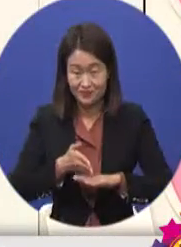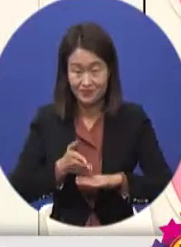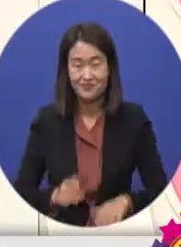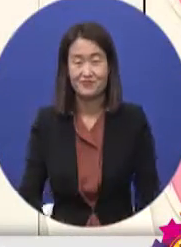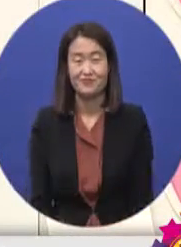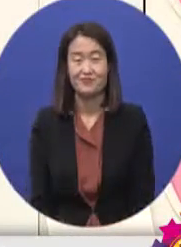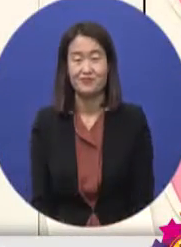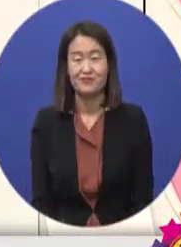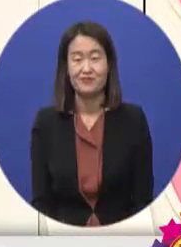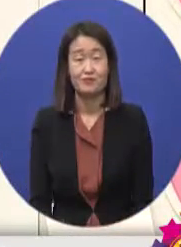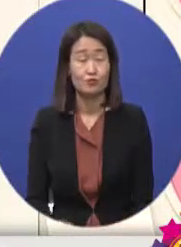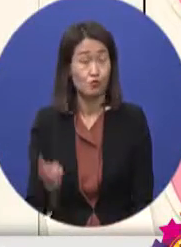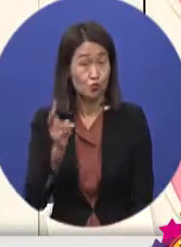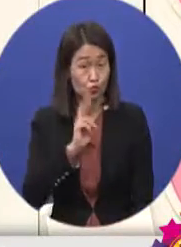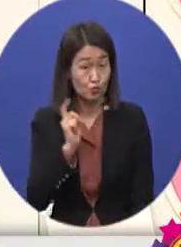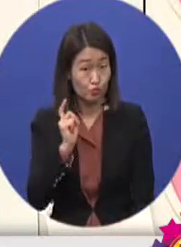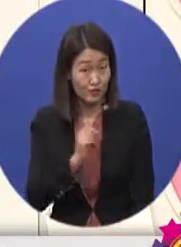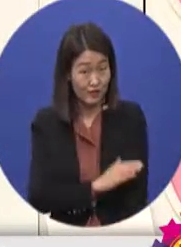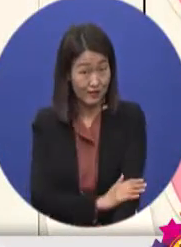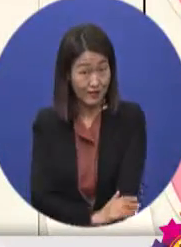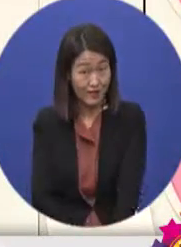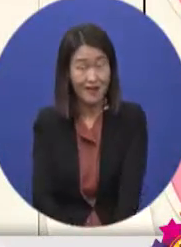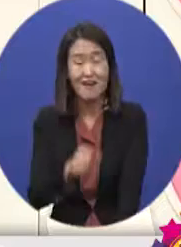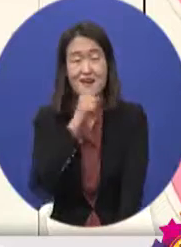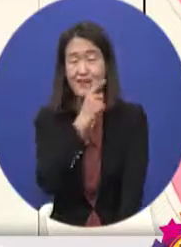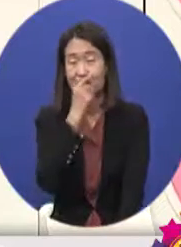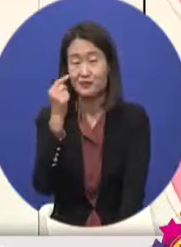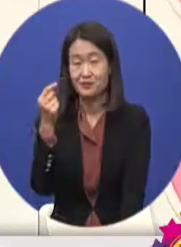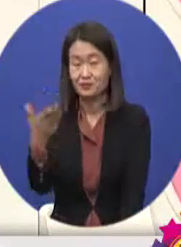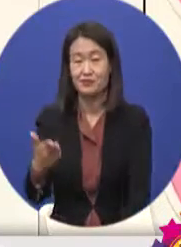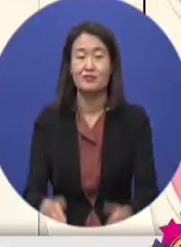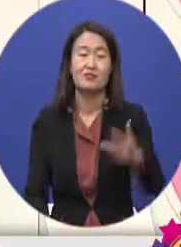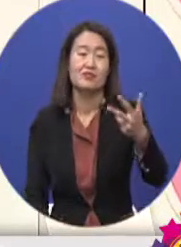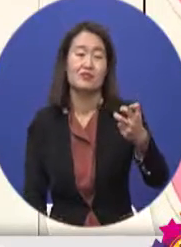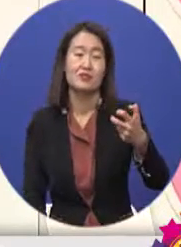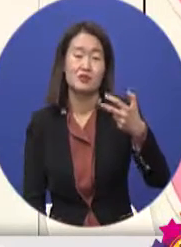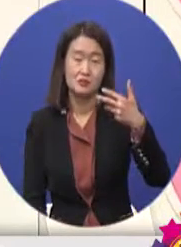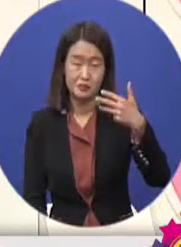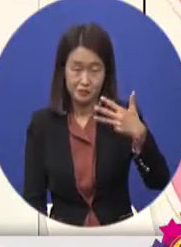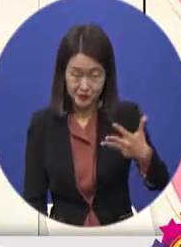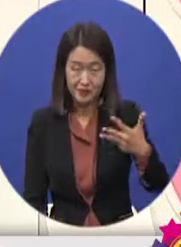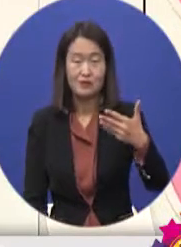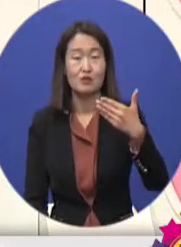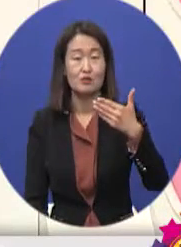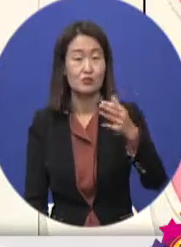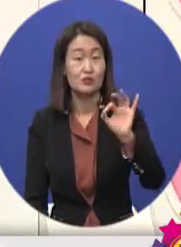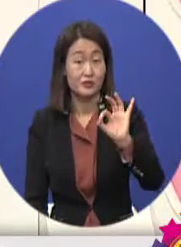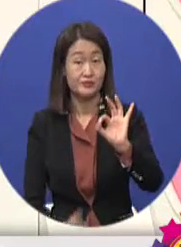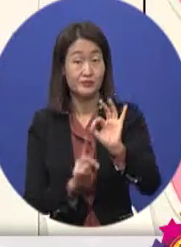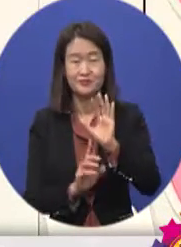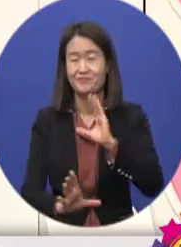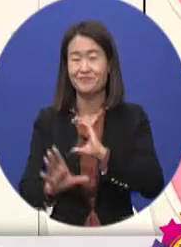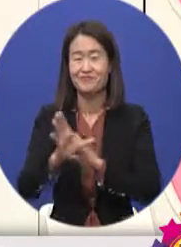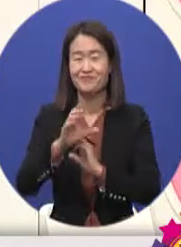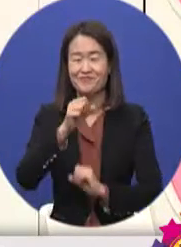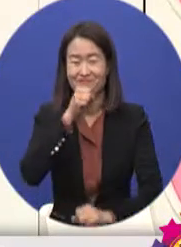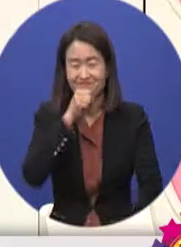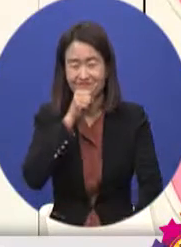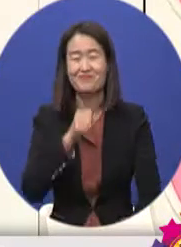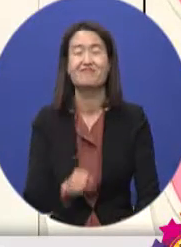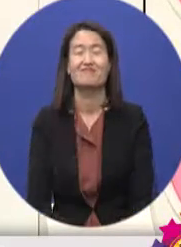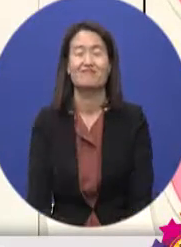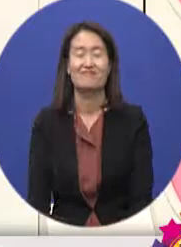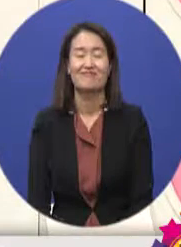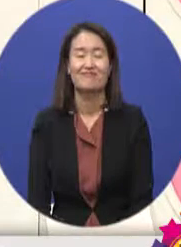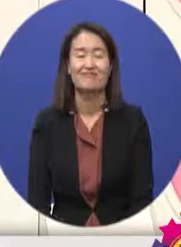감사합니다. 잘 들었습니다. 점수 볼게요. 점수 보여주세요. 7점, 8점, 가사 9점, 보너스